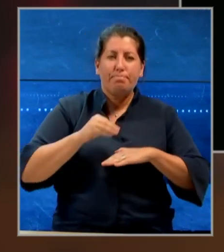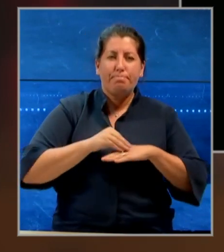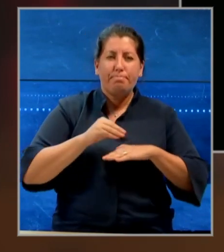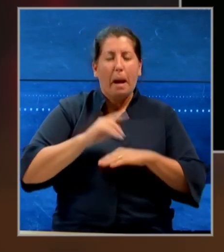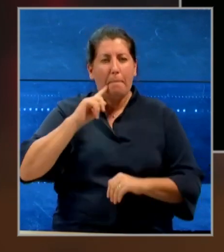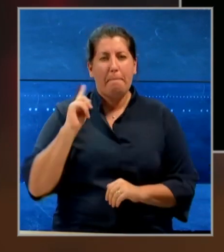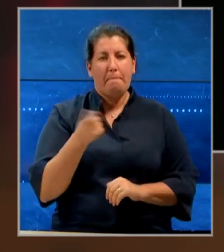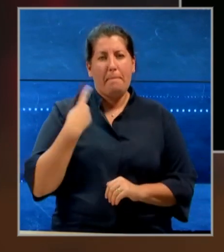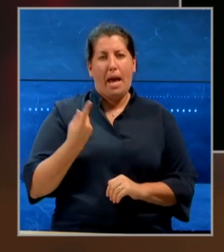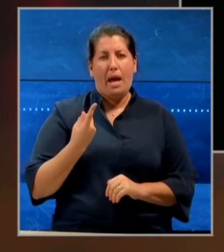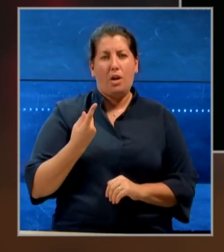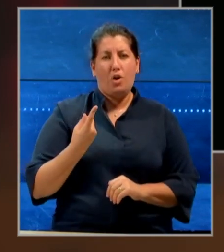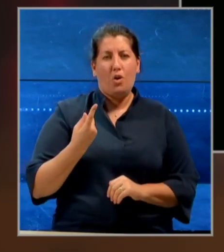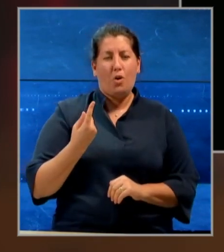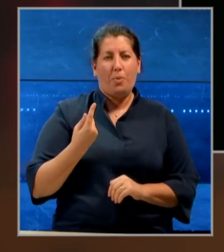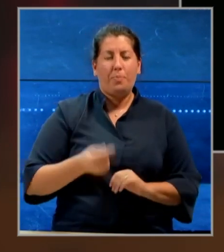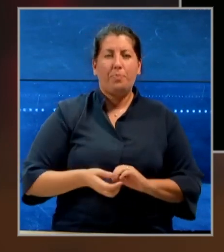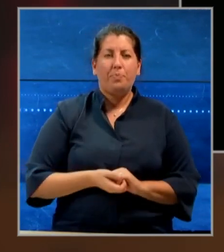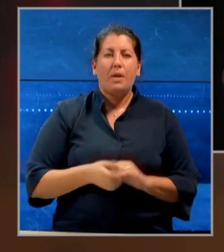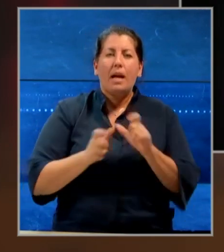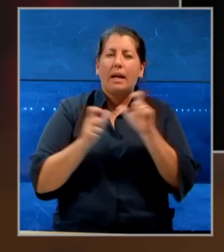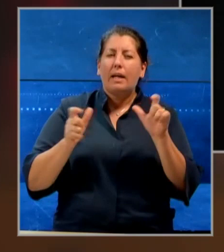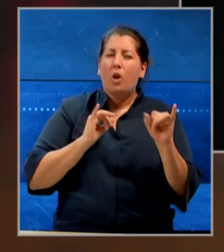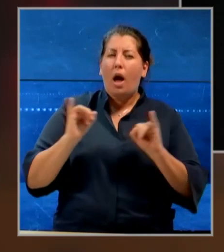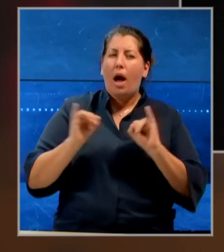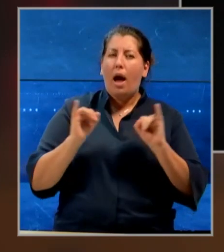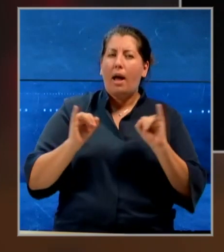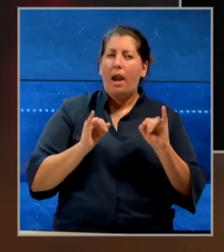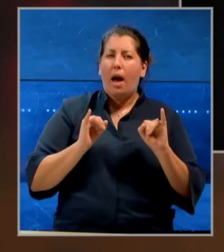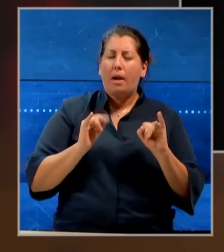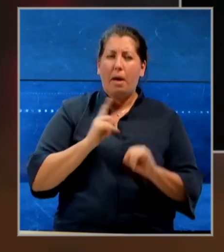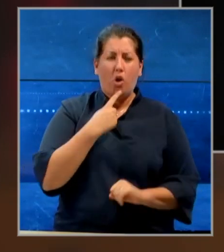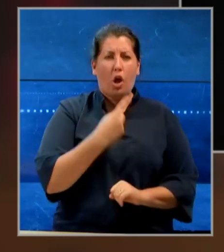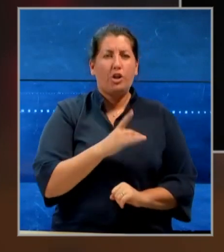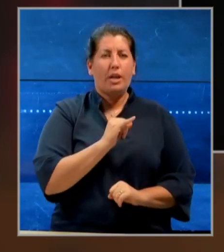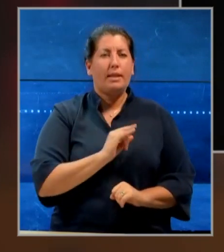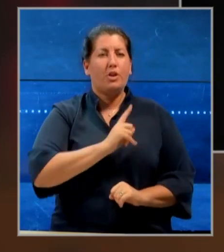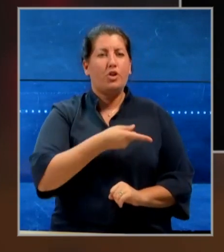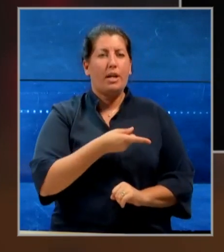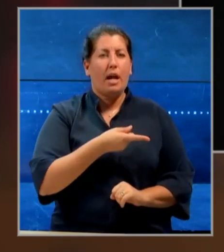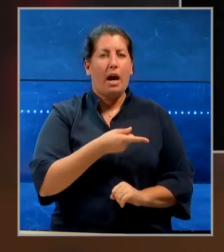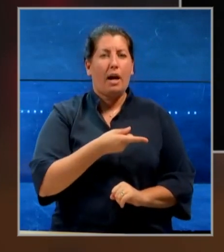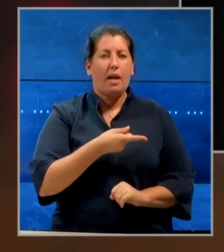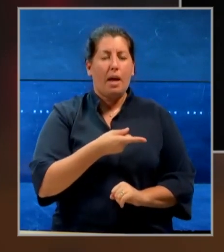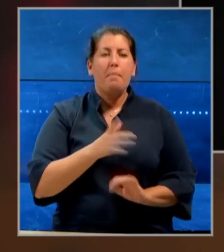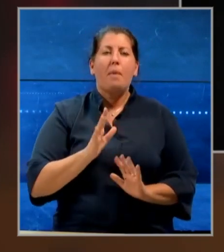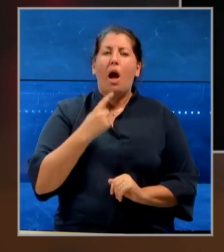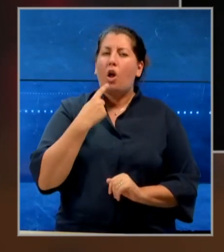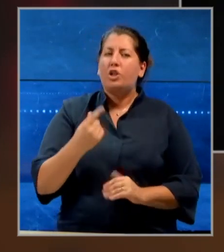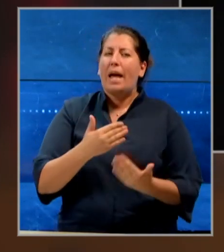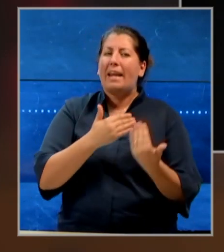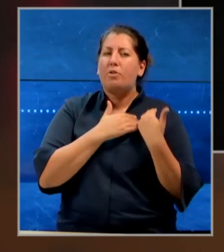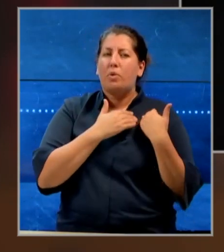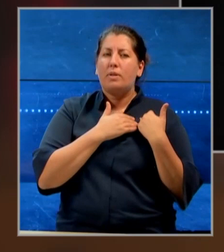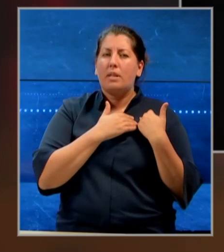io di questo lo volevo dire prima. Il grido d'allarme, ripeto, non ha detto Di Gennaro, ha detto Maurizio Viscidi, che è un responsabile del tutto il settore